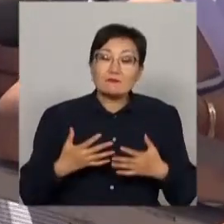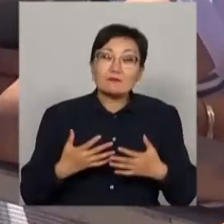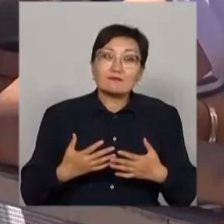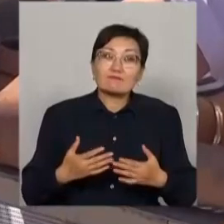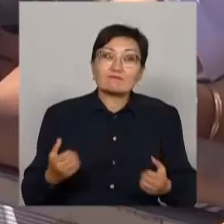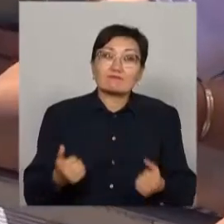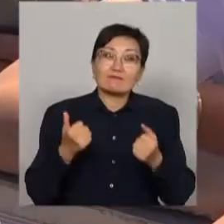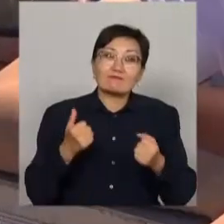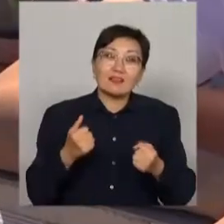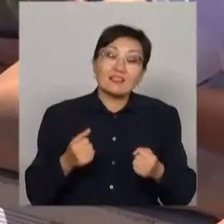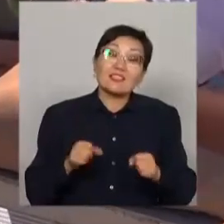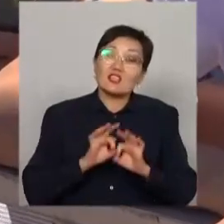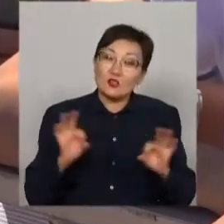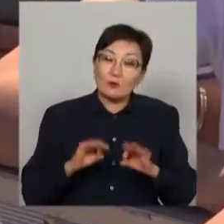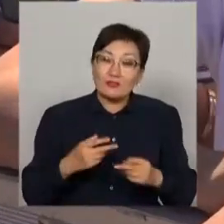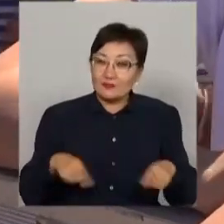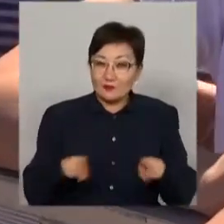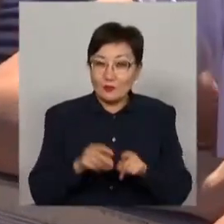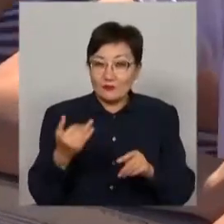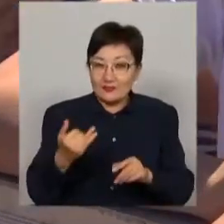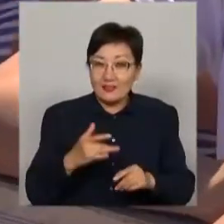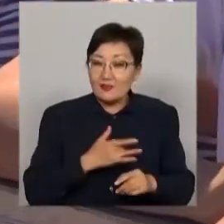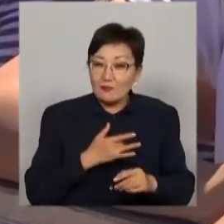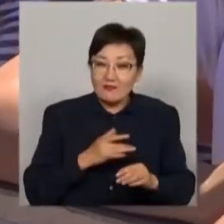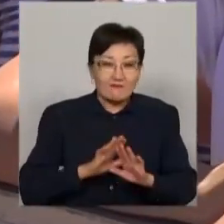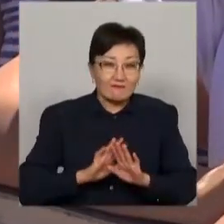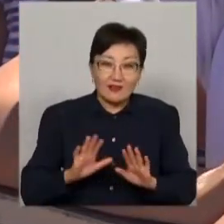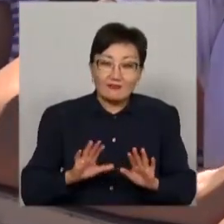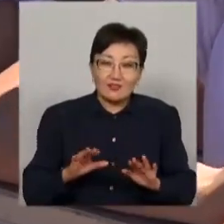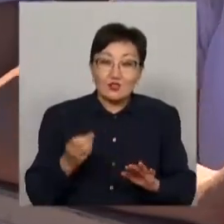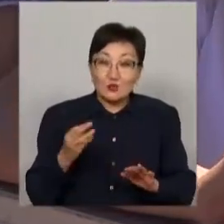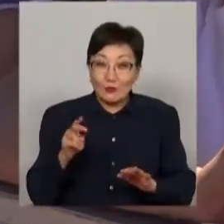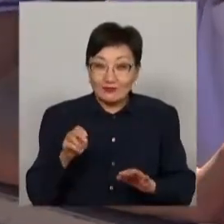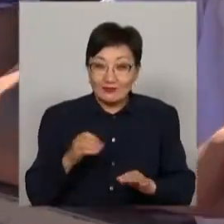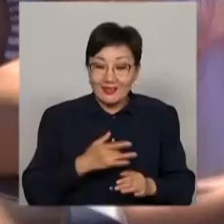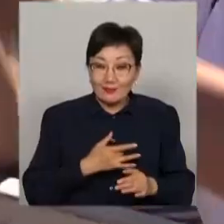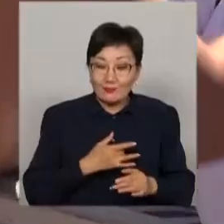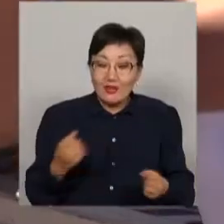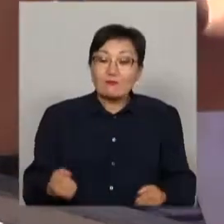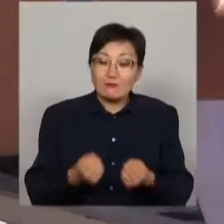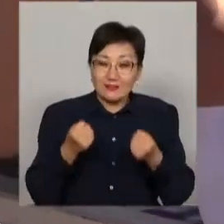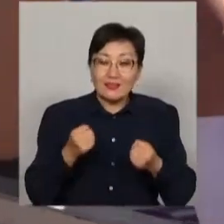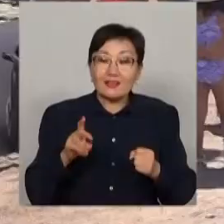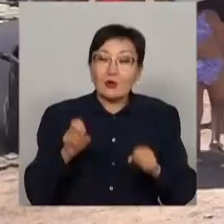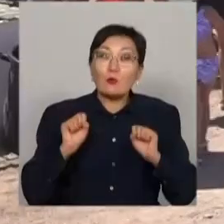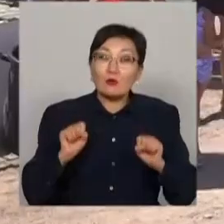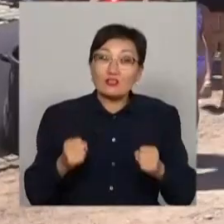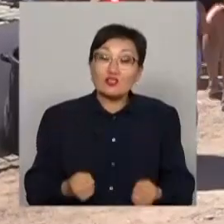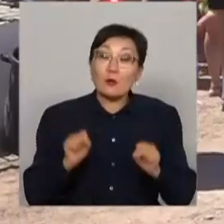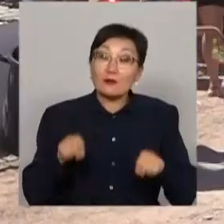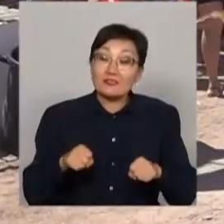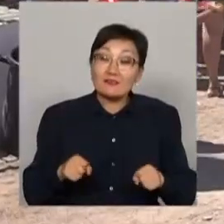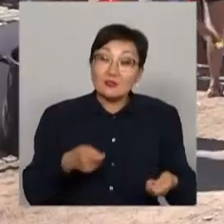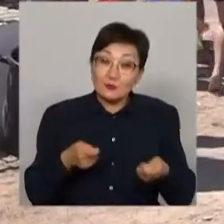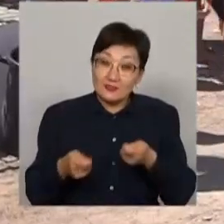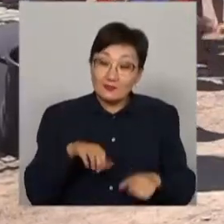адреналин зашкаливает. Я не представляю, как у них, они, наверное, вообще в шоке. Но мы поддерживаем, как можем. По словам